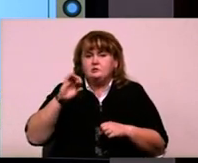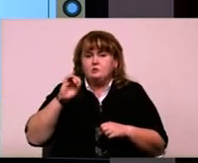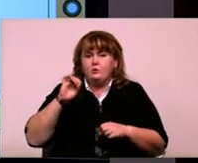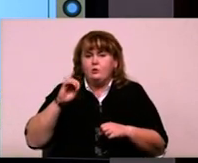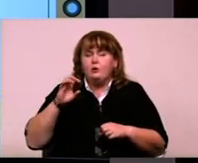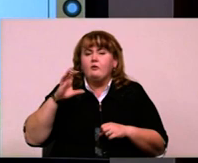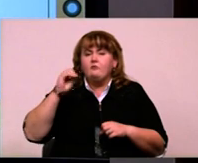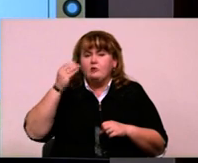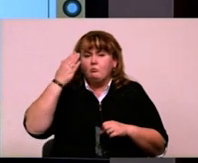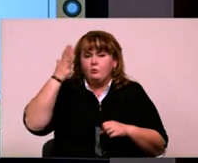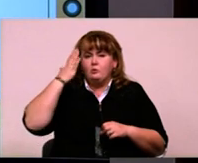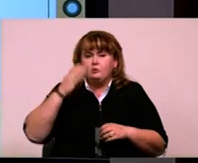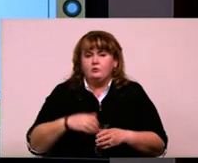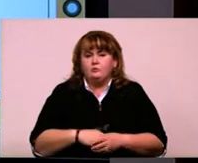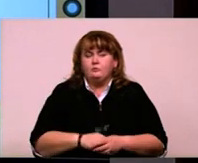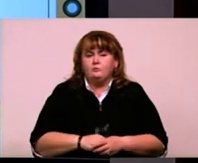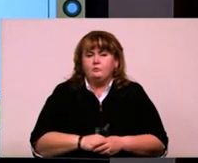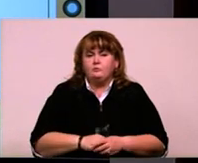в Японии?